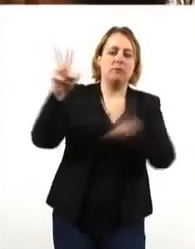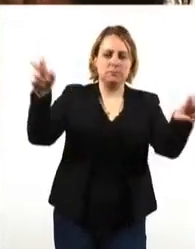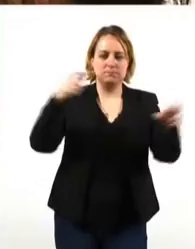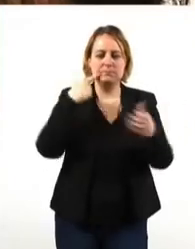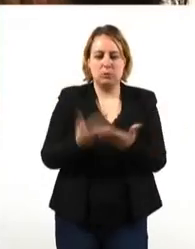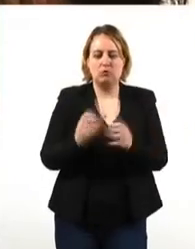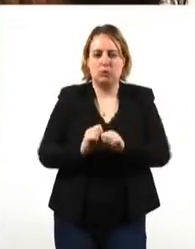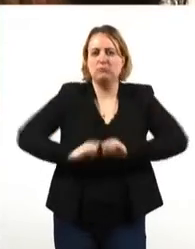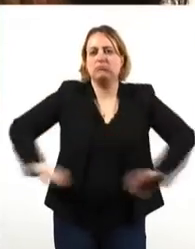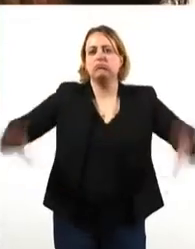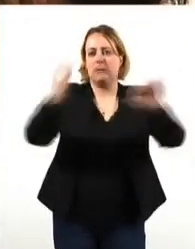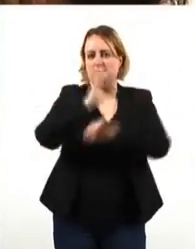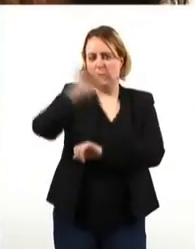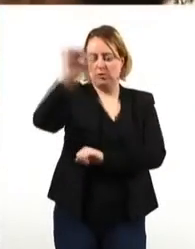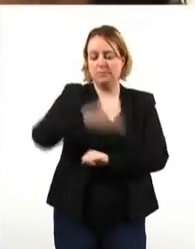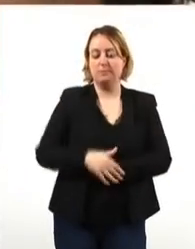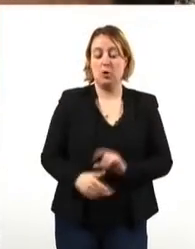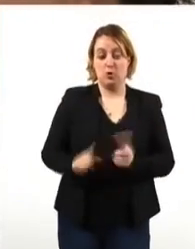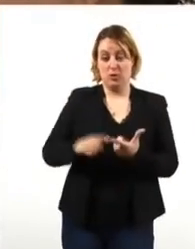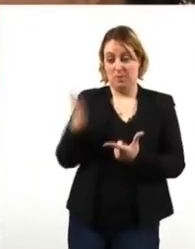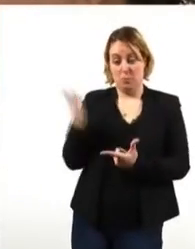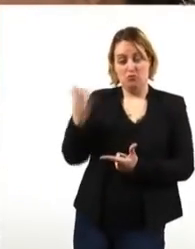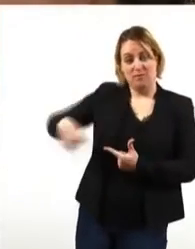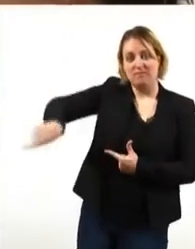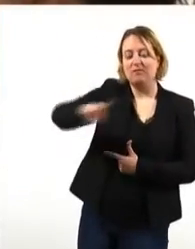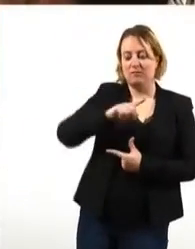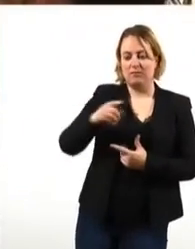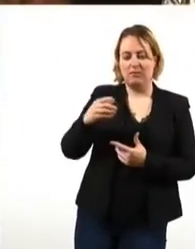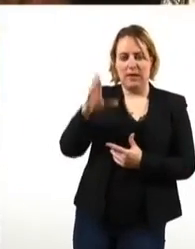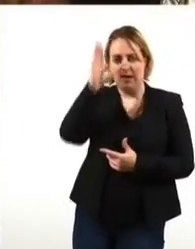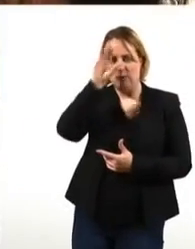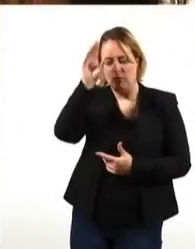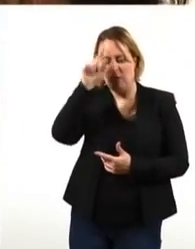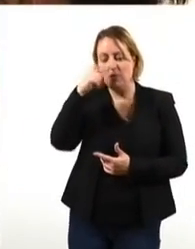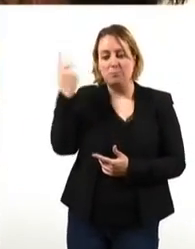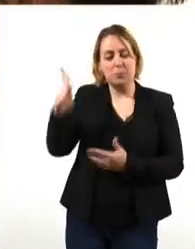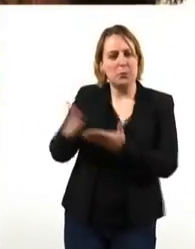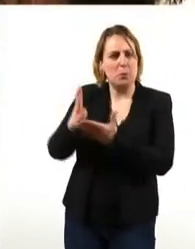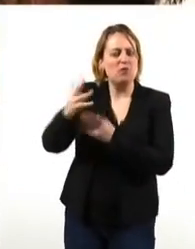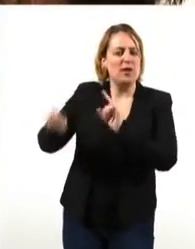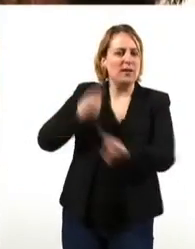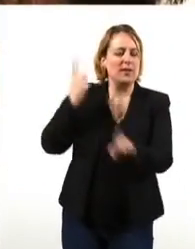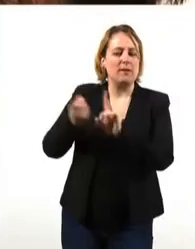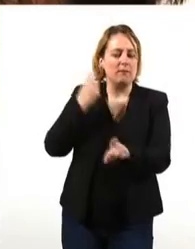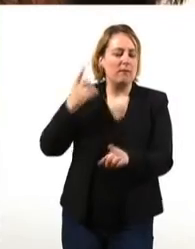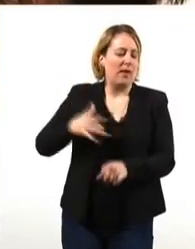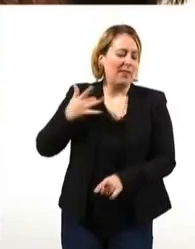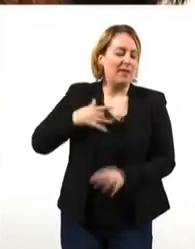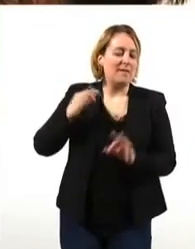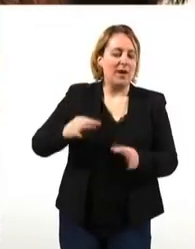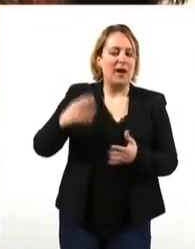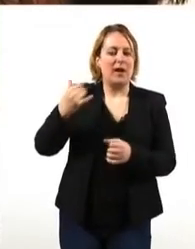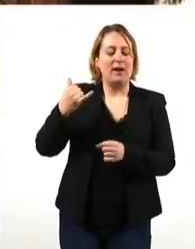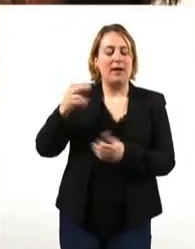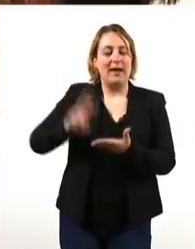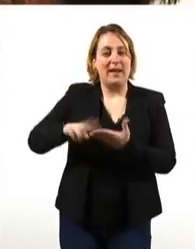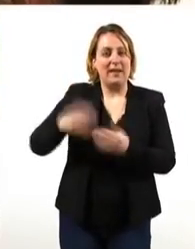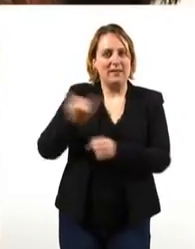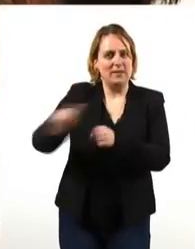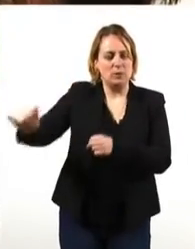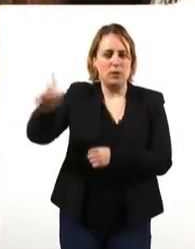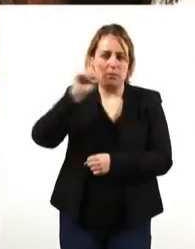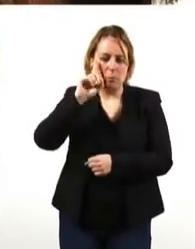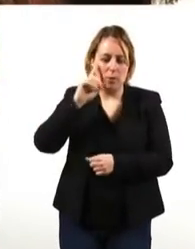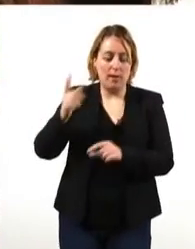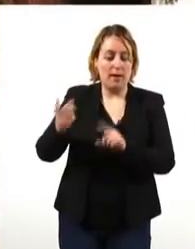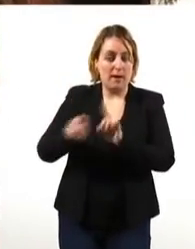aujourd'hui. Et ensuite, on a besoin de vous, et c'est pour ça que votre projet, il est hyper intéressant avec la réalité virtuelle, parce qu'on a besoin des ambassadeurs de lutte